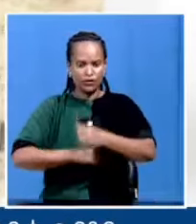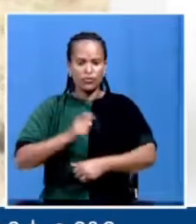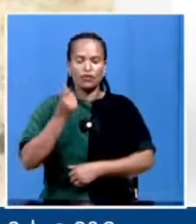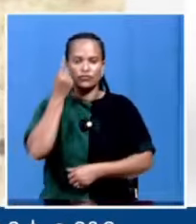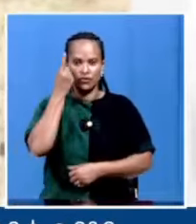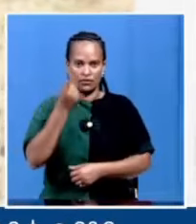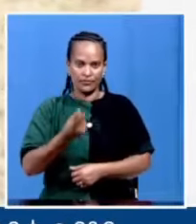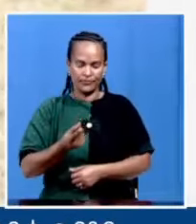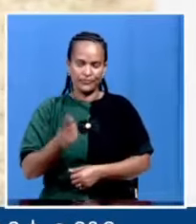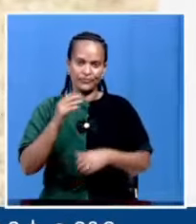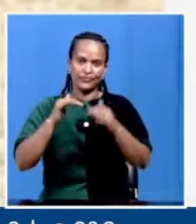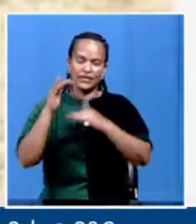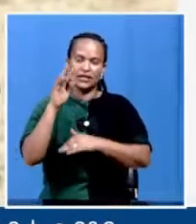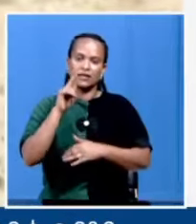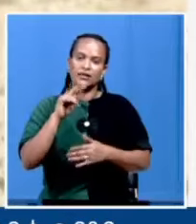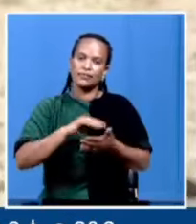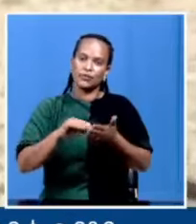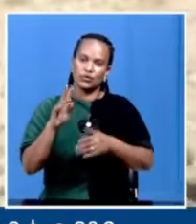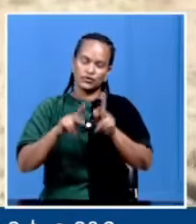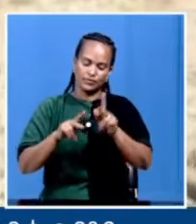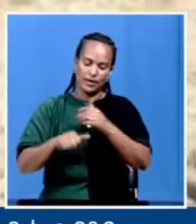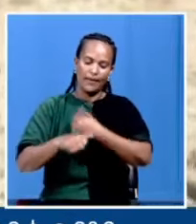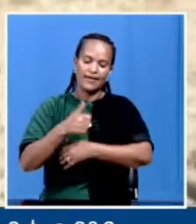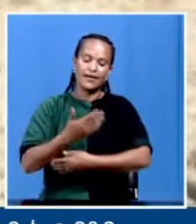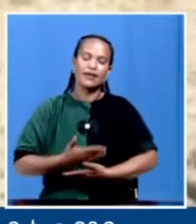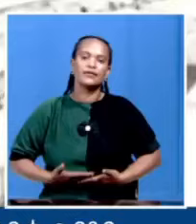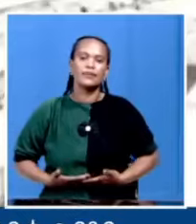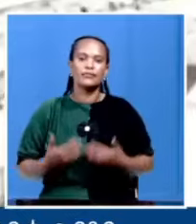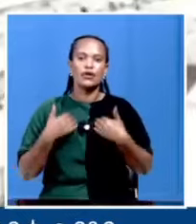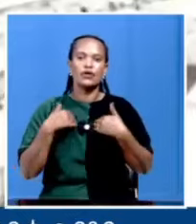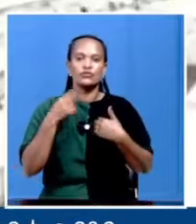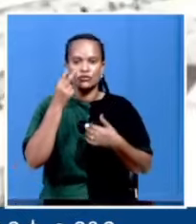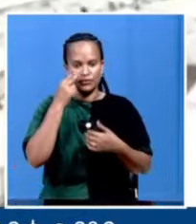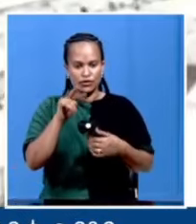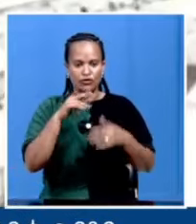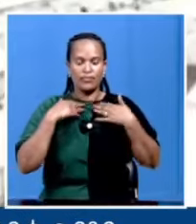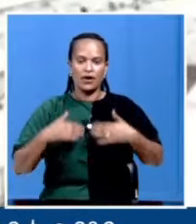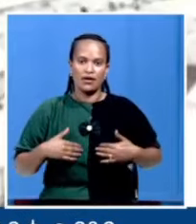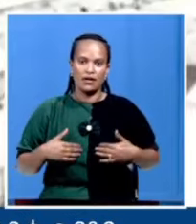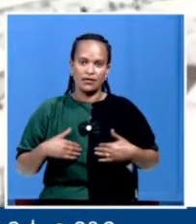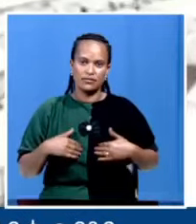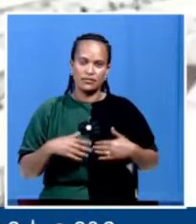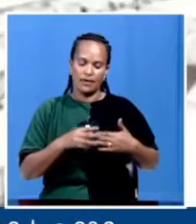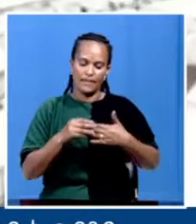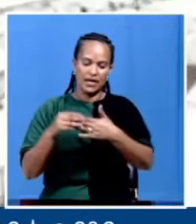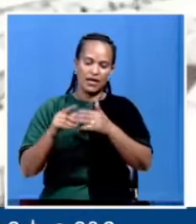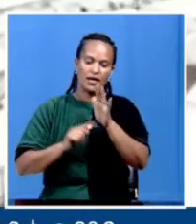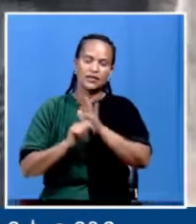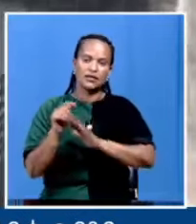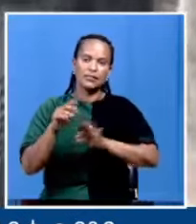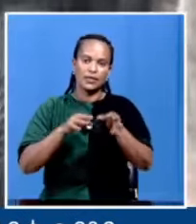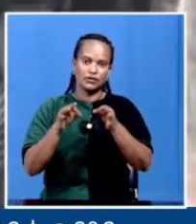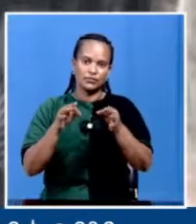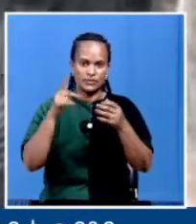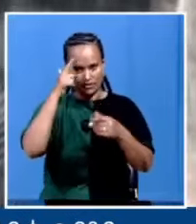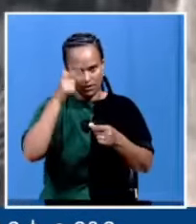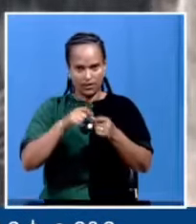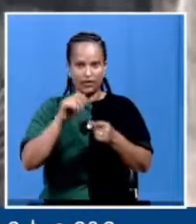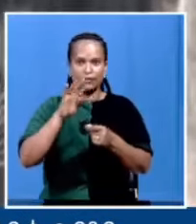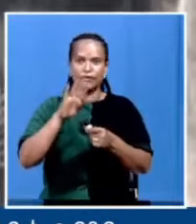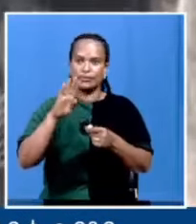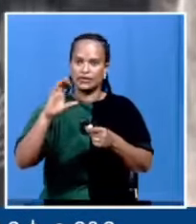ይዘረደ ለዕሊ 2 ሚሊዮን ህዝብ አብሐደጋ ጥሜት መላው ዝመልከቶ ማከላት አመራራ ትግራይ መግላጾም ዘዝኻኸረ